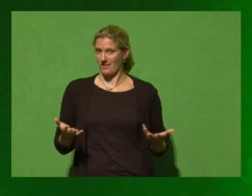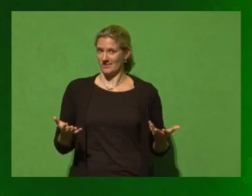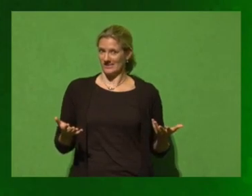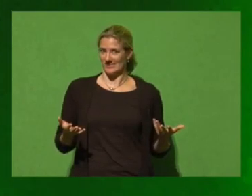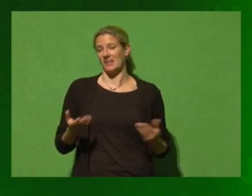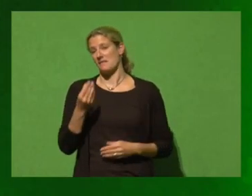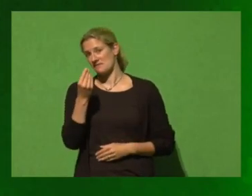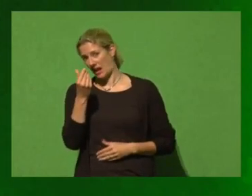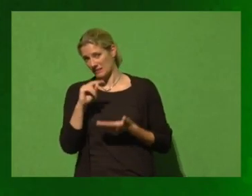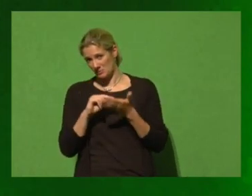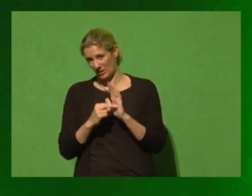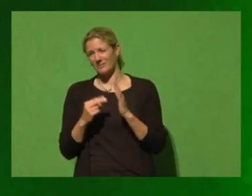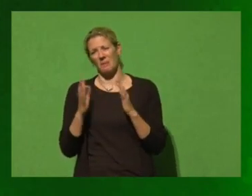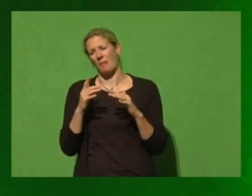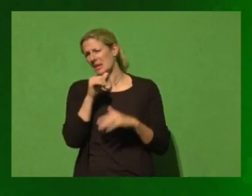finanzpolitischen Diskussionen